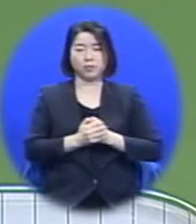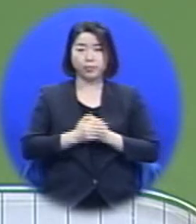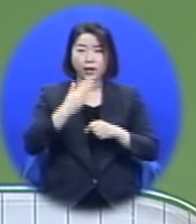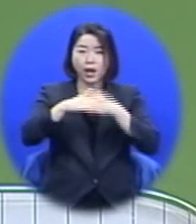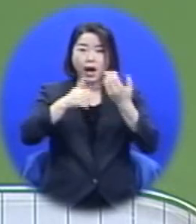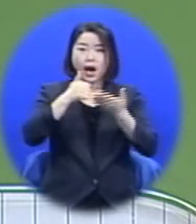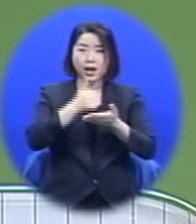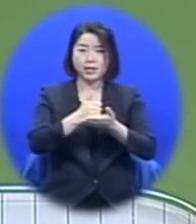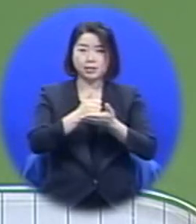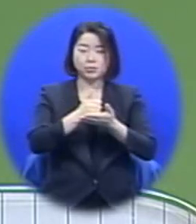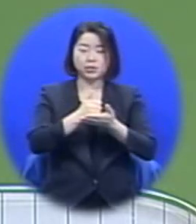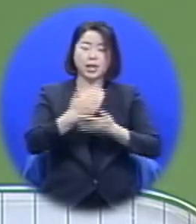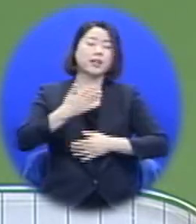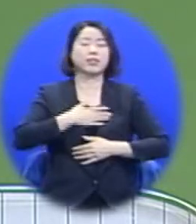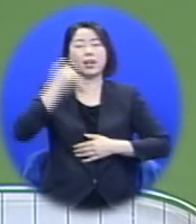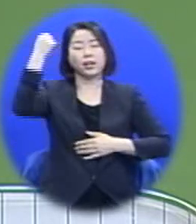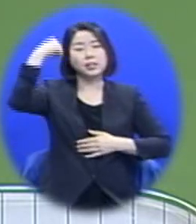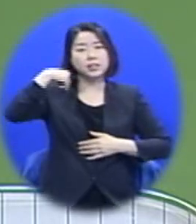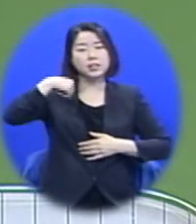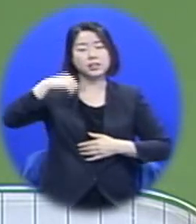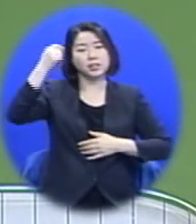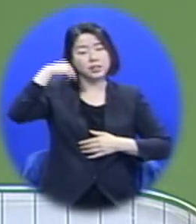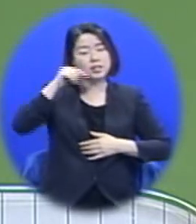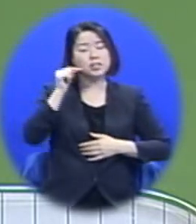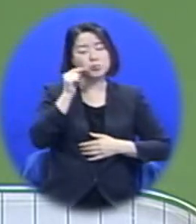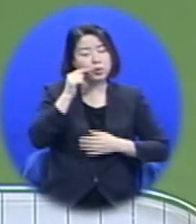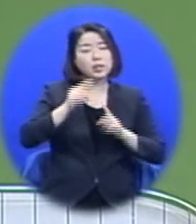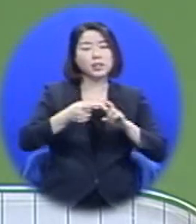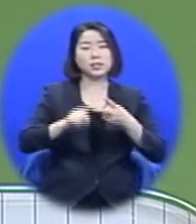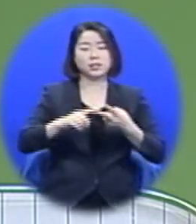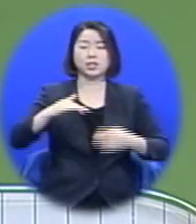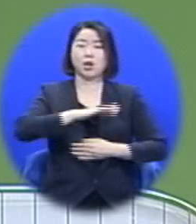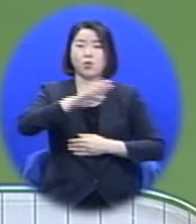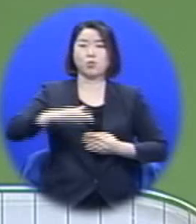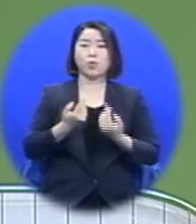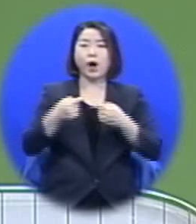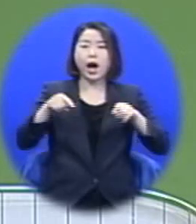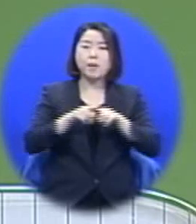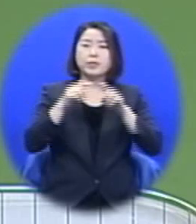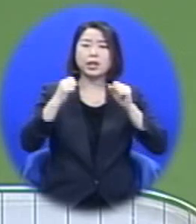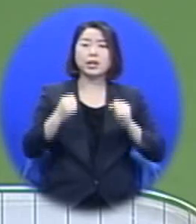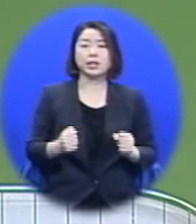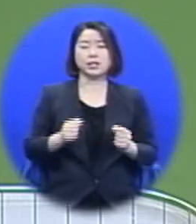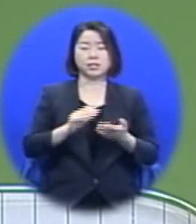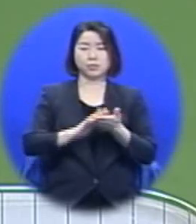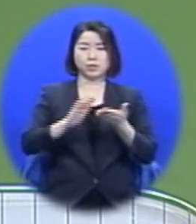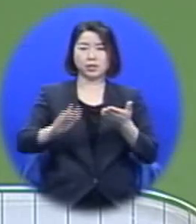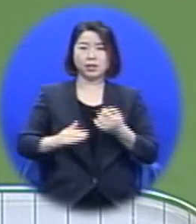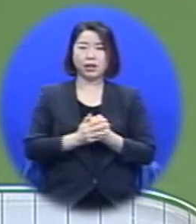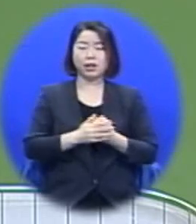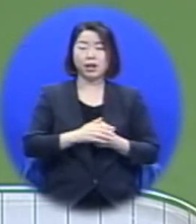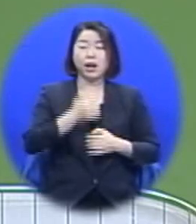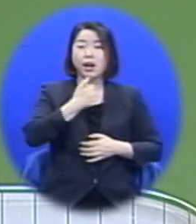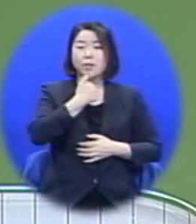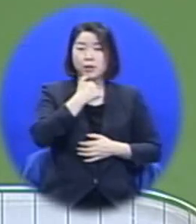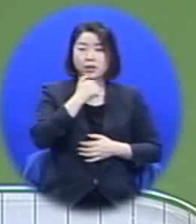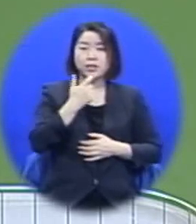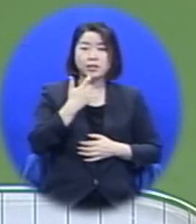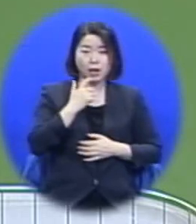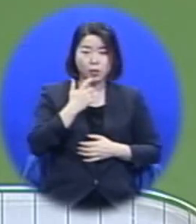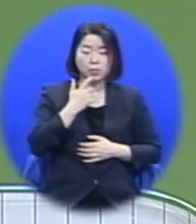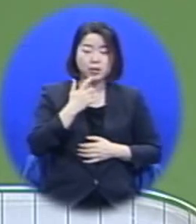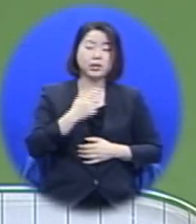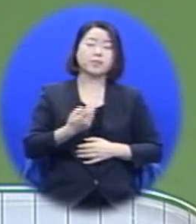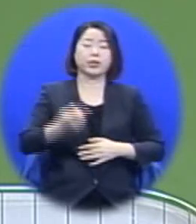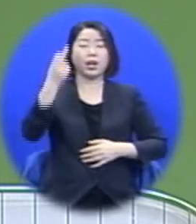하나님은 내가 느끼던 지 느끼지 못하든 g 우리와 가지 계십니다 야구 b 형 애 소로부터